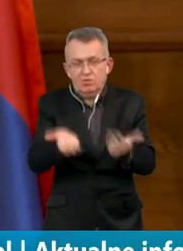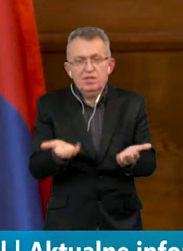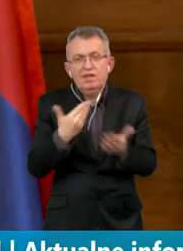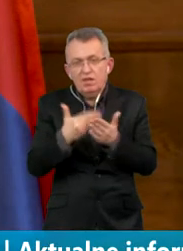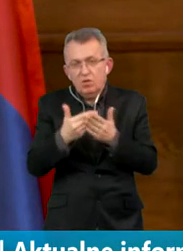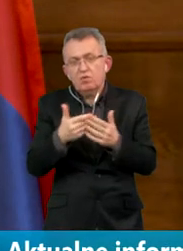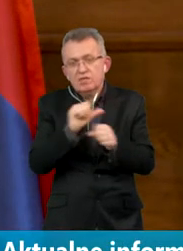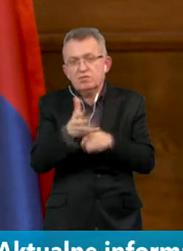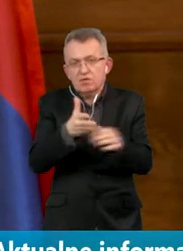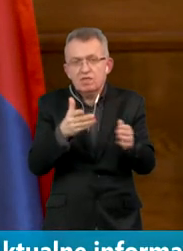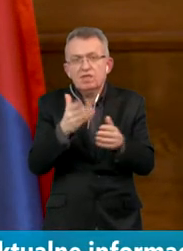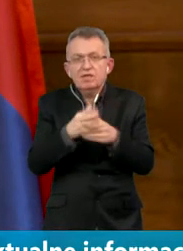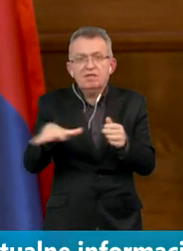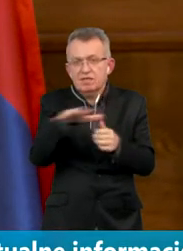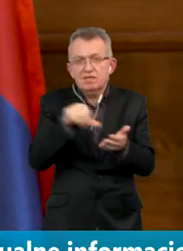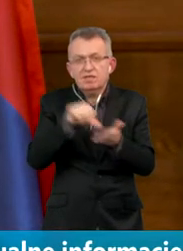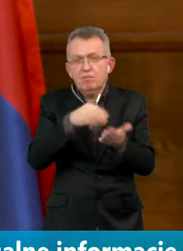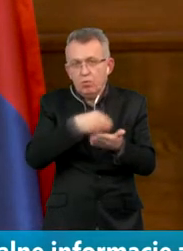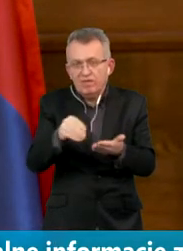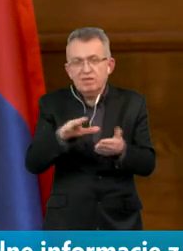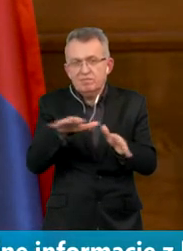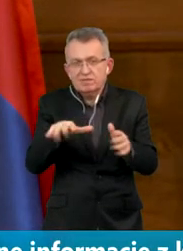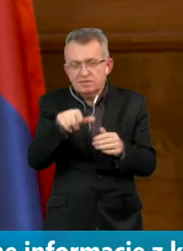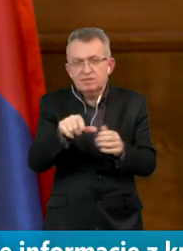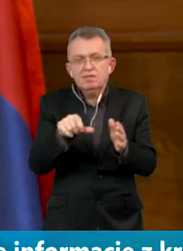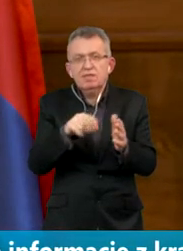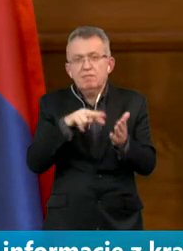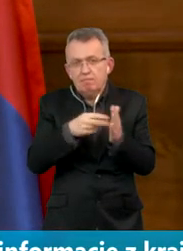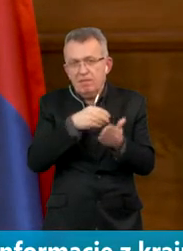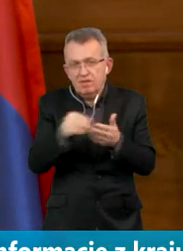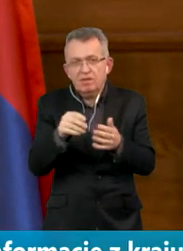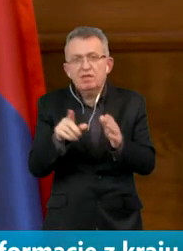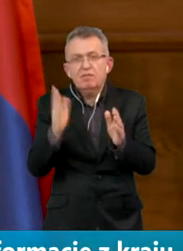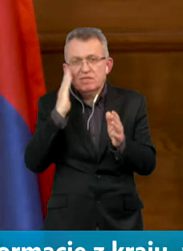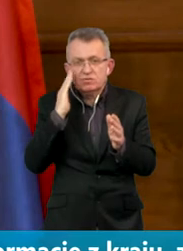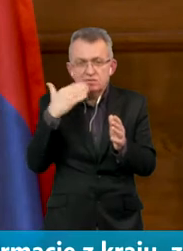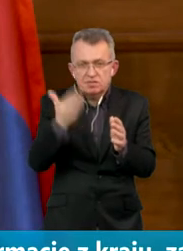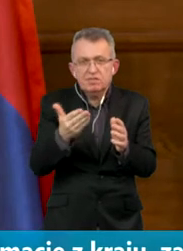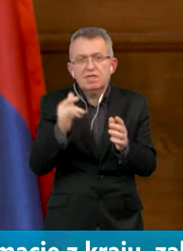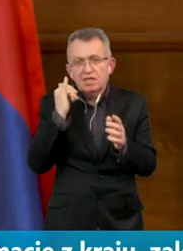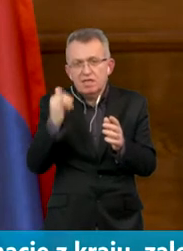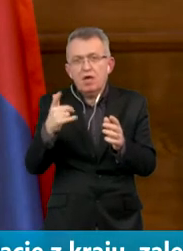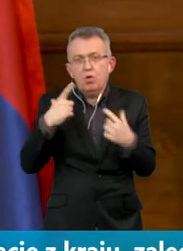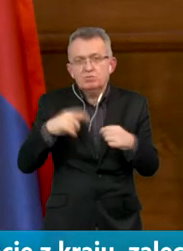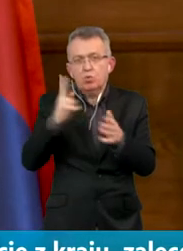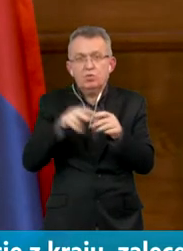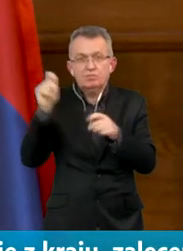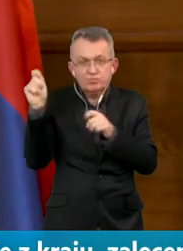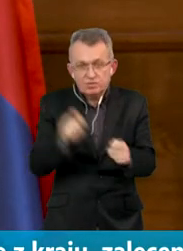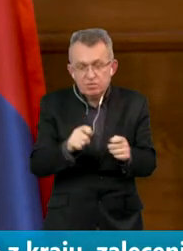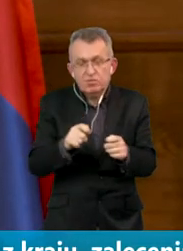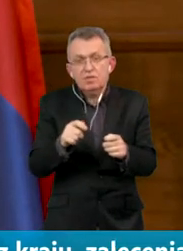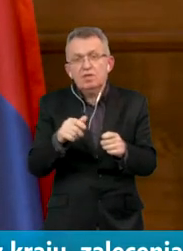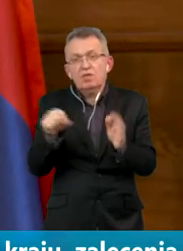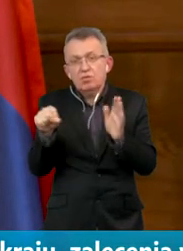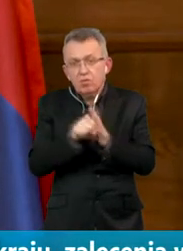pewne restrykcje związane ze strefą płatnego parkowania, stąd też pewne przywileje dla mieszkańców i zniechęcanie osób, które przyjeżdżają do Szczecina